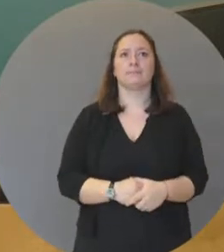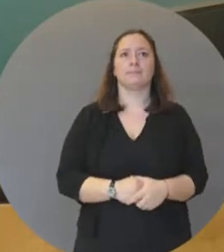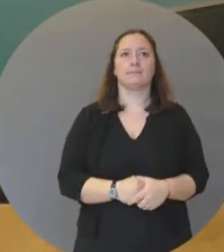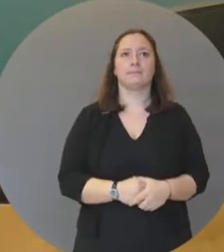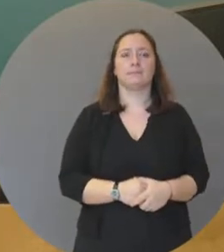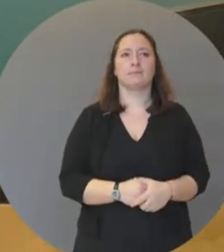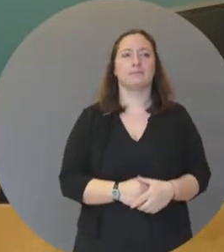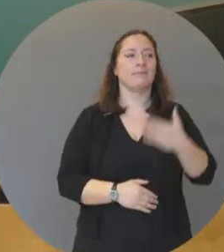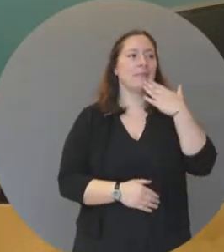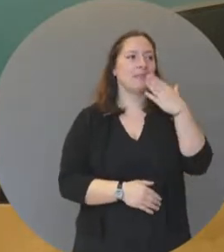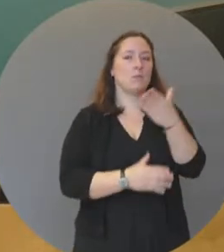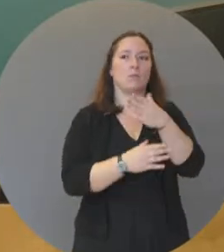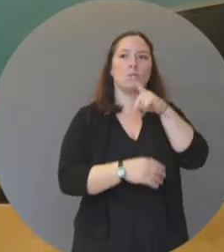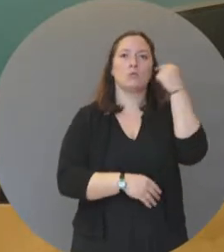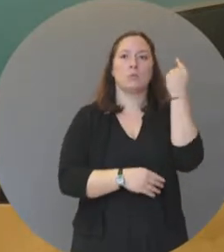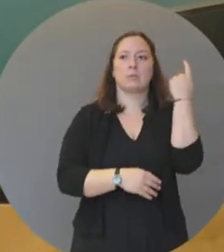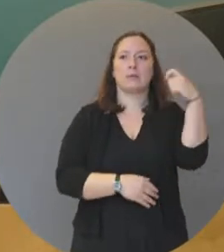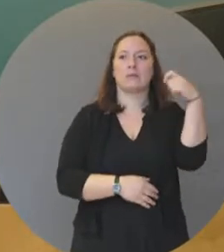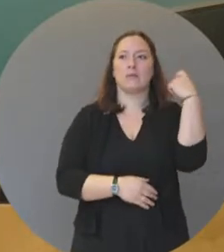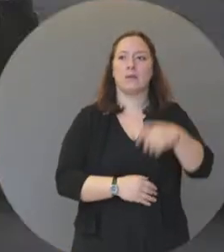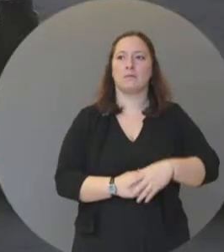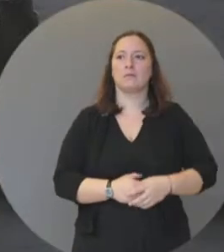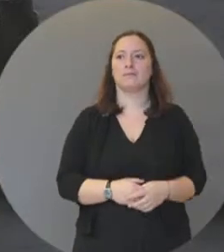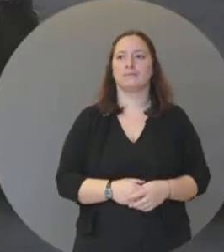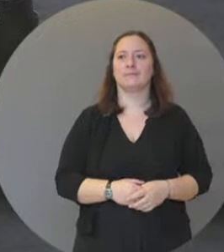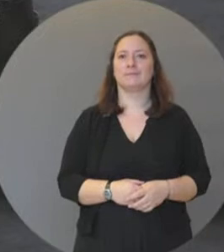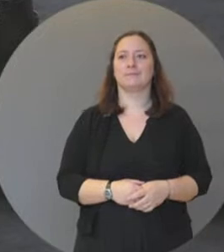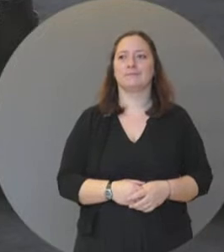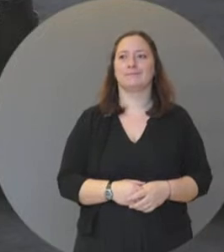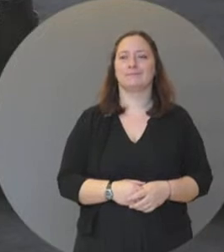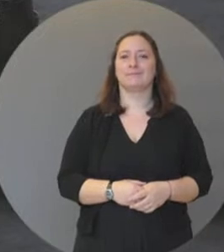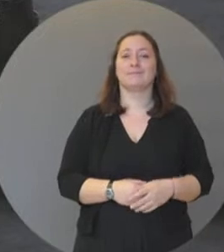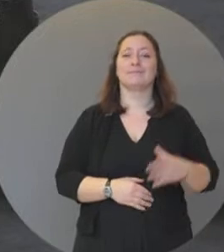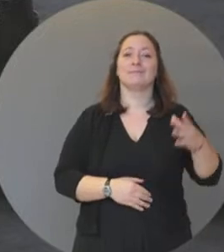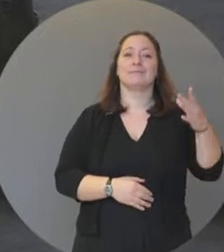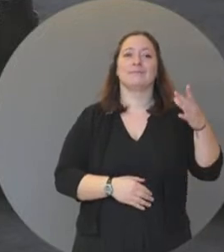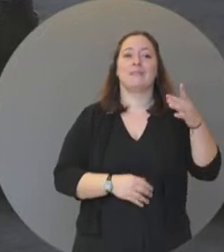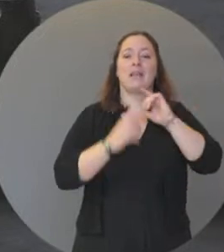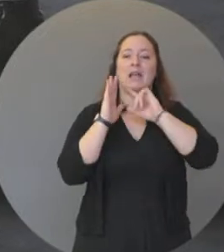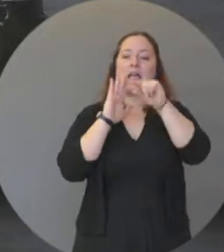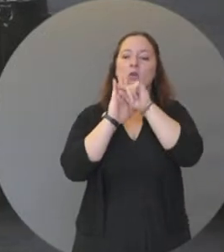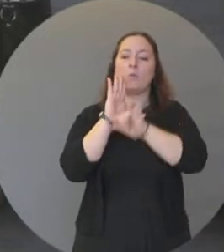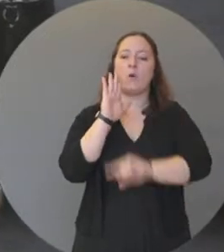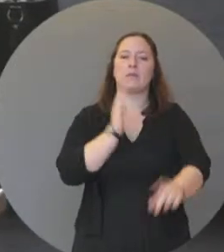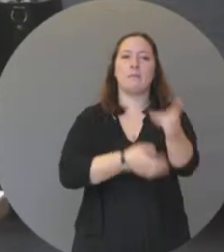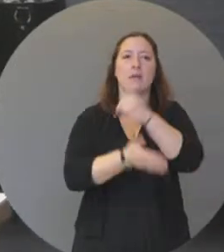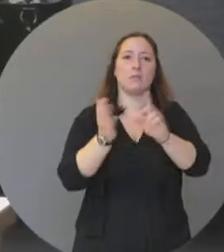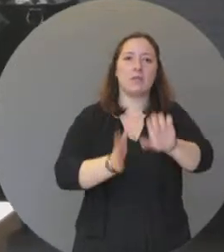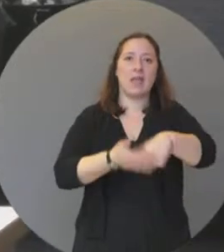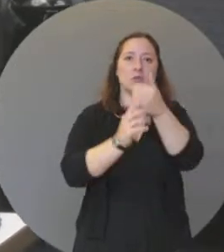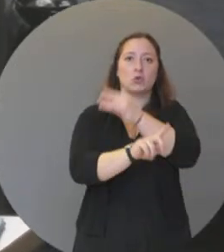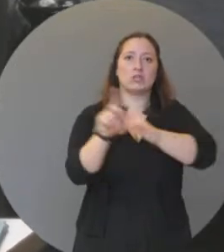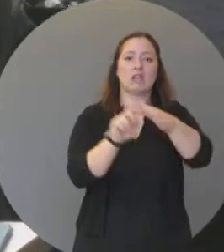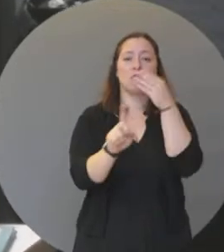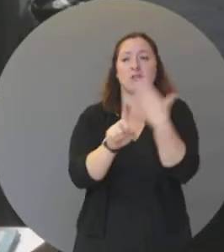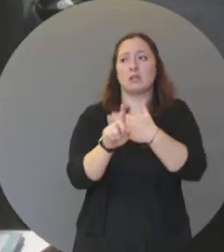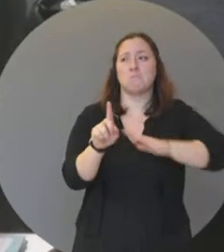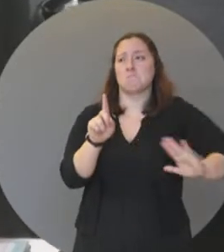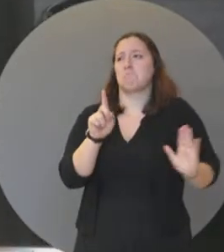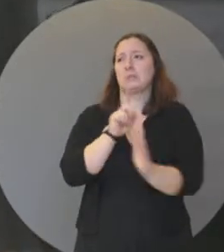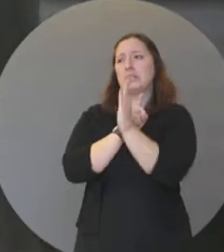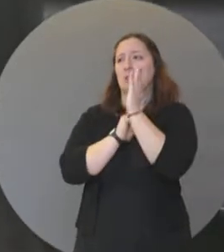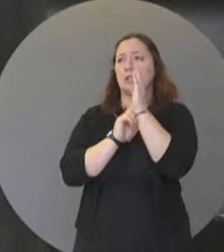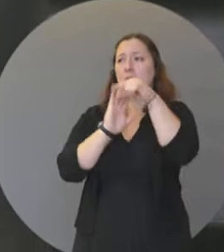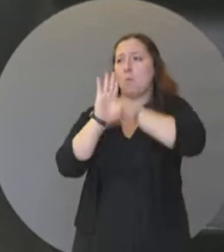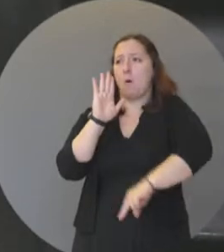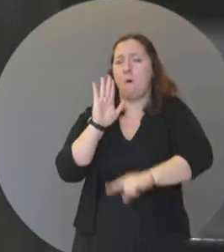merci monsieur le Président mes chers collègues donc ce règlement départemental d'aide sociale c'est un document extrêmement administratif important